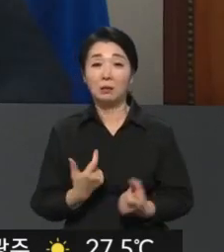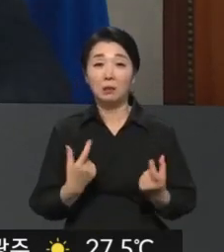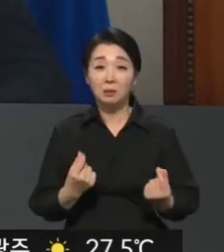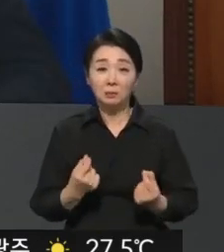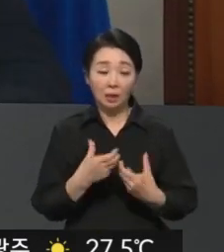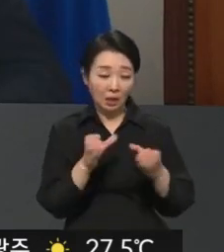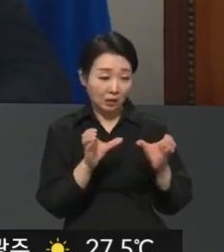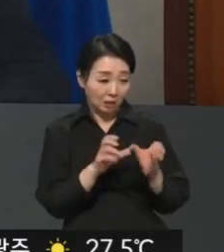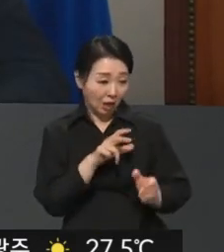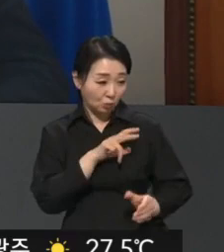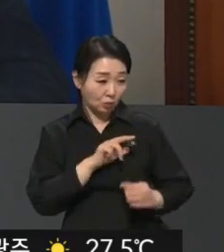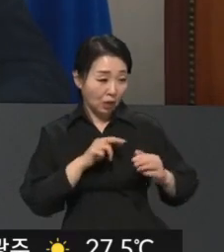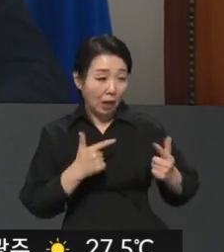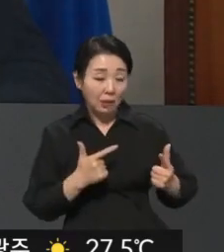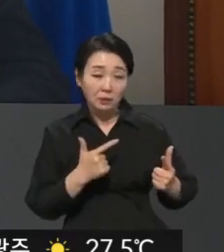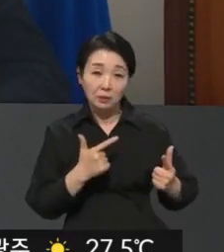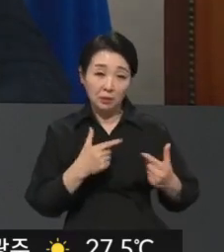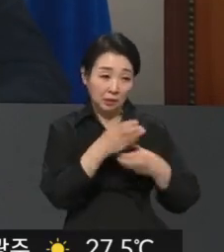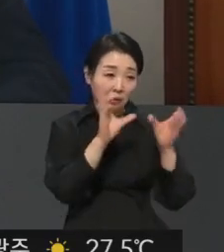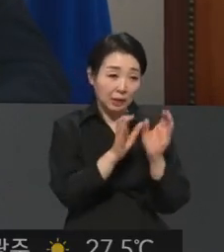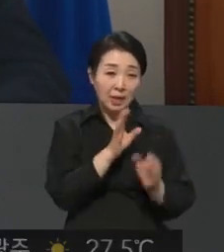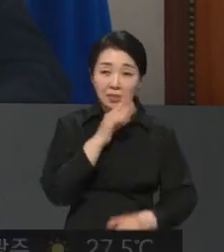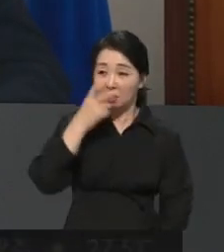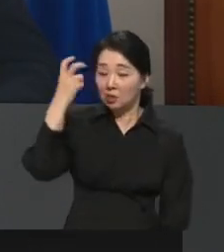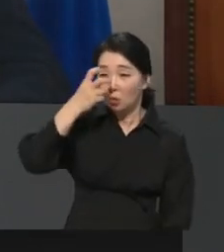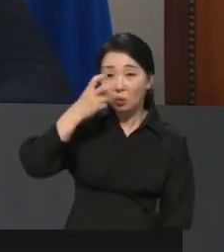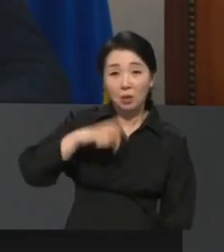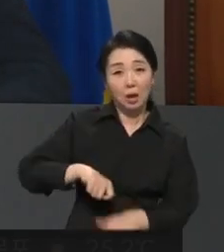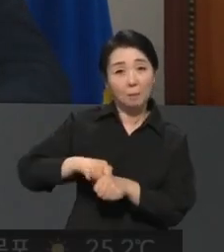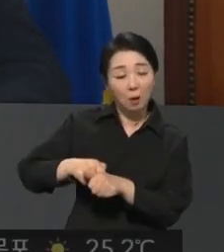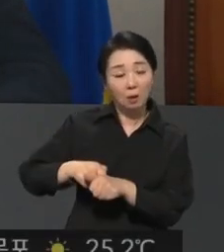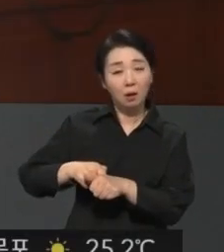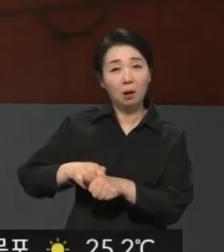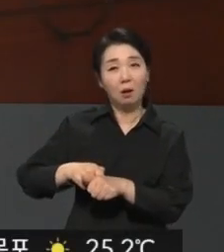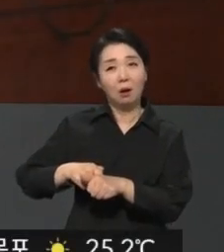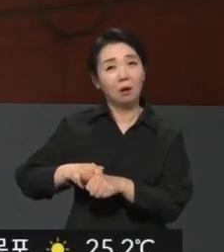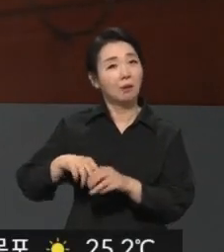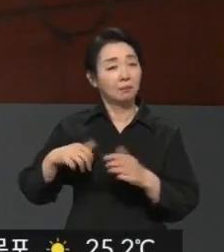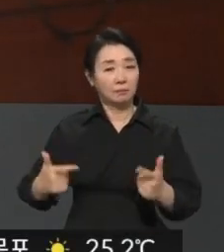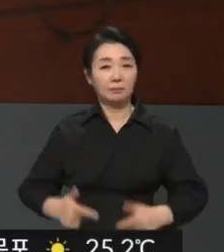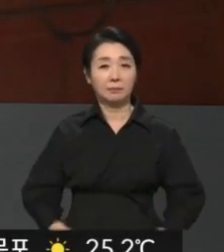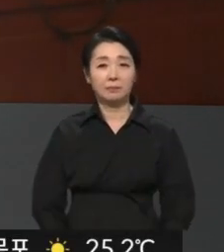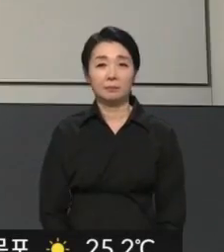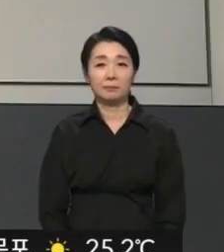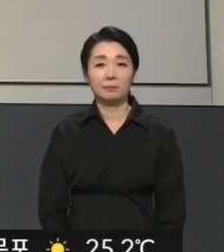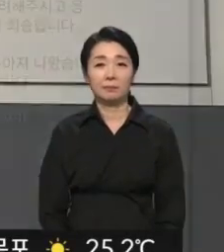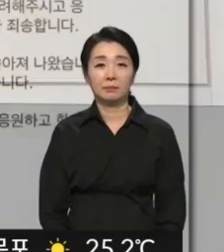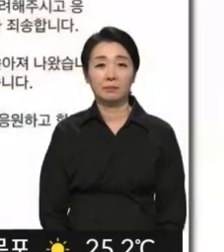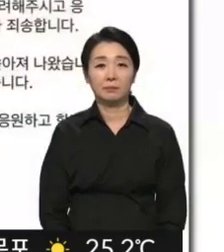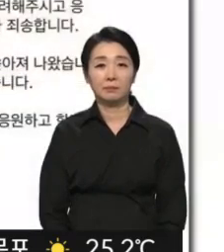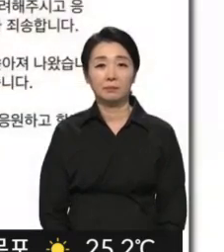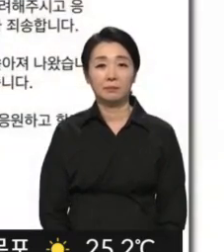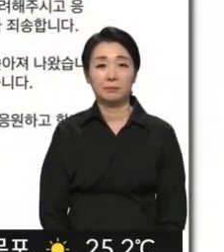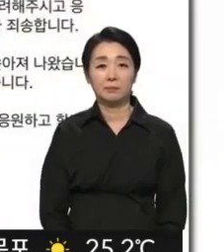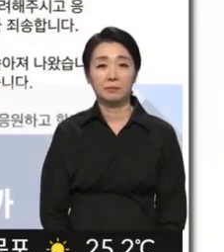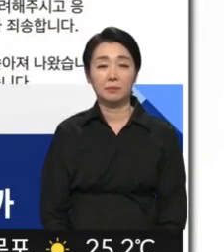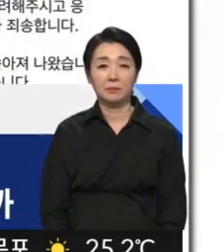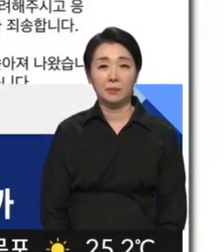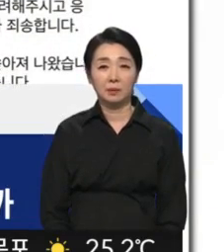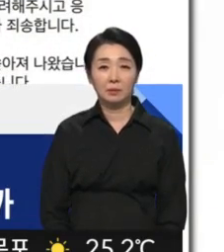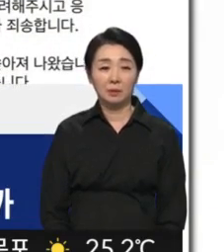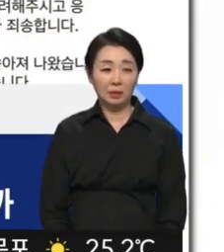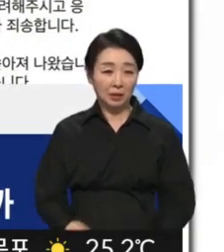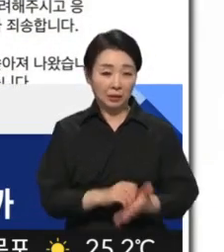아닌 의원에 대한 당의 진상조사, 강제성을 띠기는 아무래도 좀 어렵겠죠. 본인이 탈당함으로써